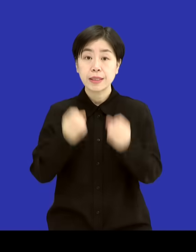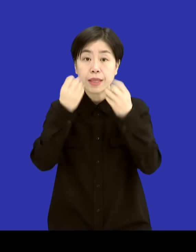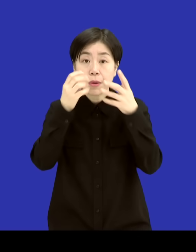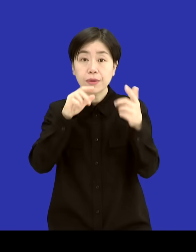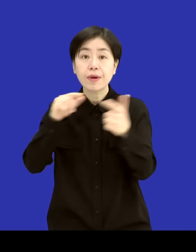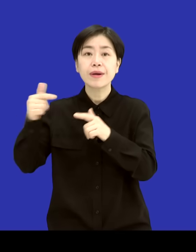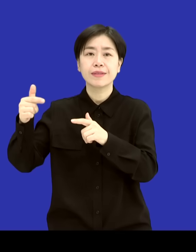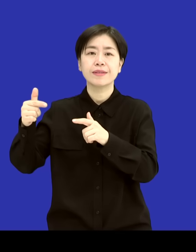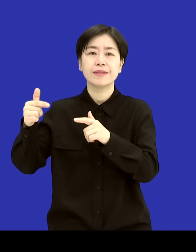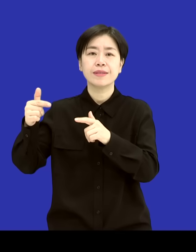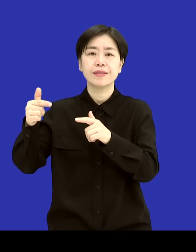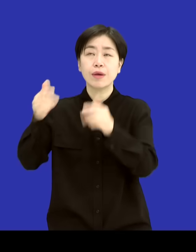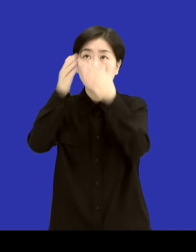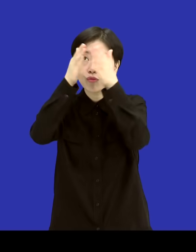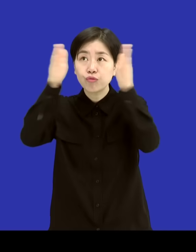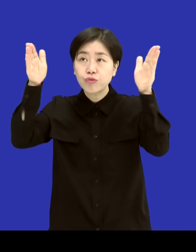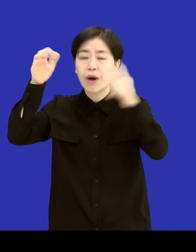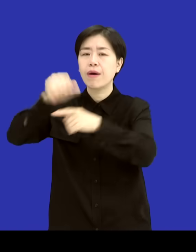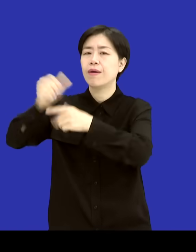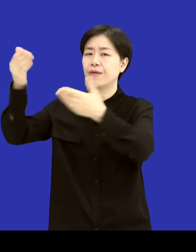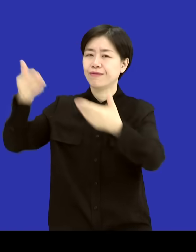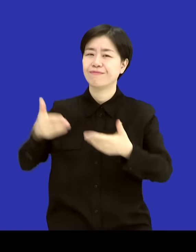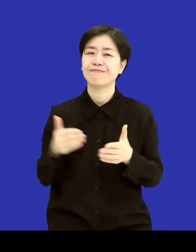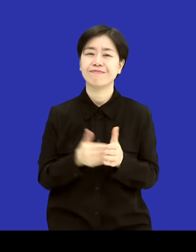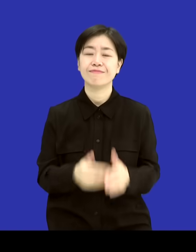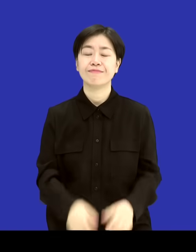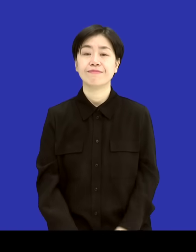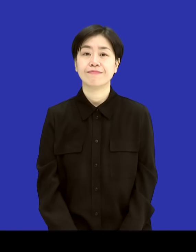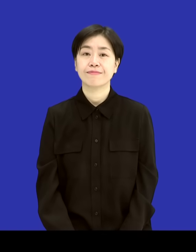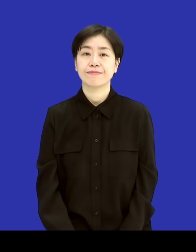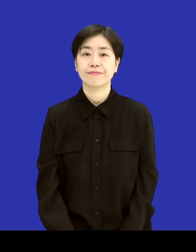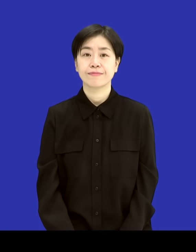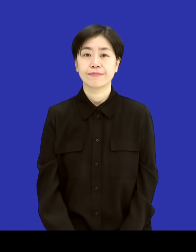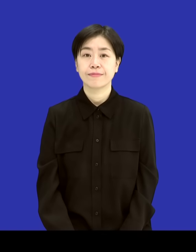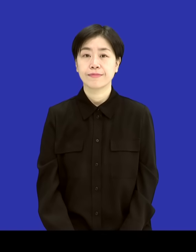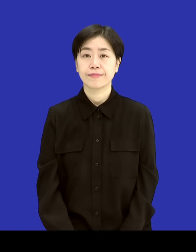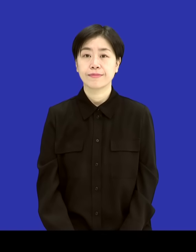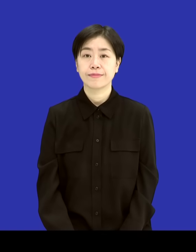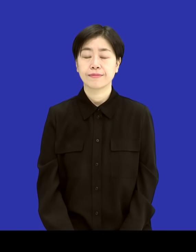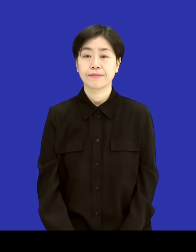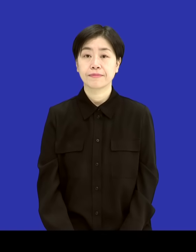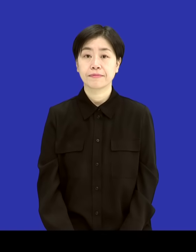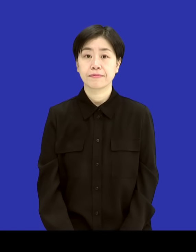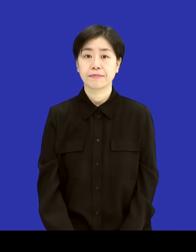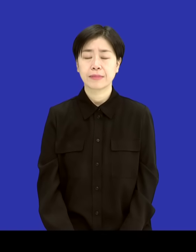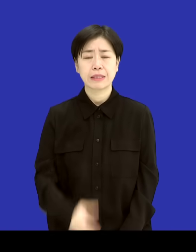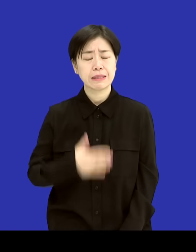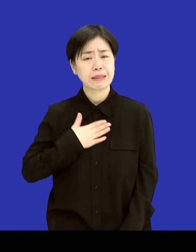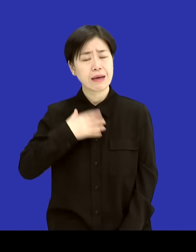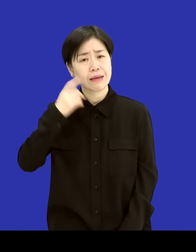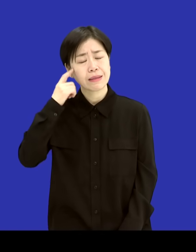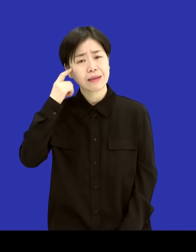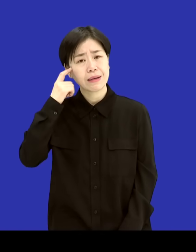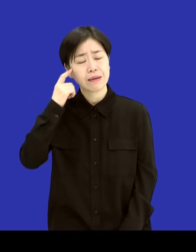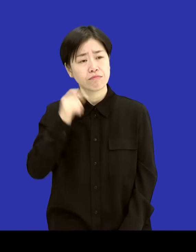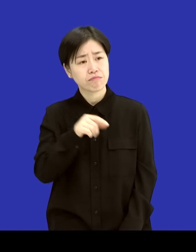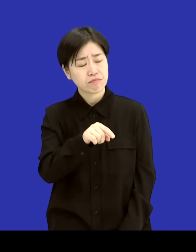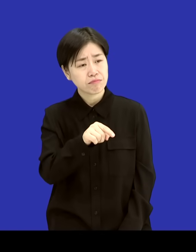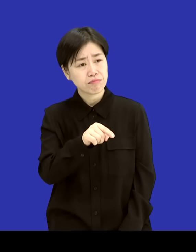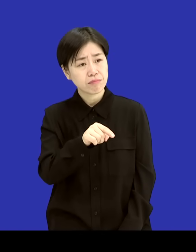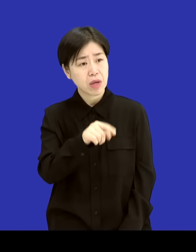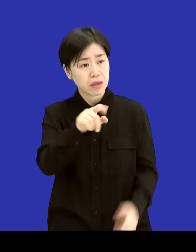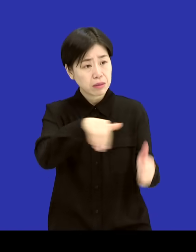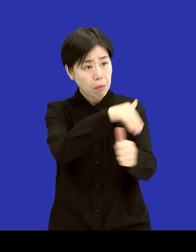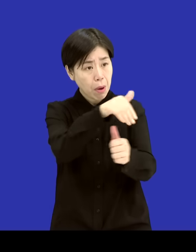이제 계속 열어주셨던 것 같아요. 네. 그럼 그때부터 이제 탁 저는 그 나이에 이게 기도응답이다라고 느끼는 것도